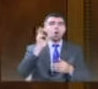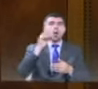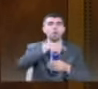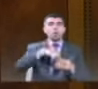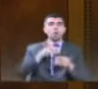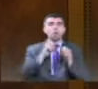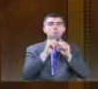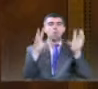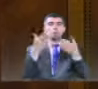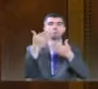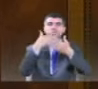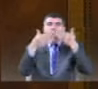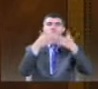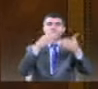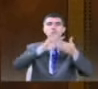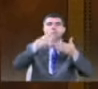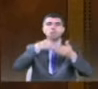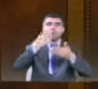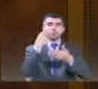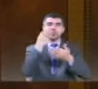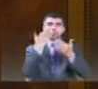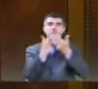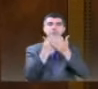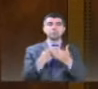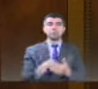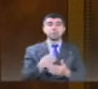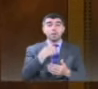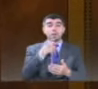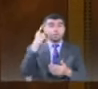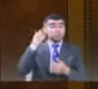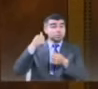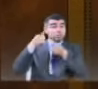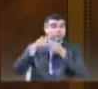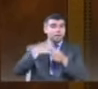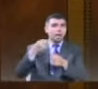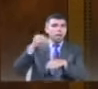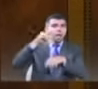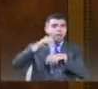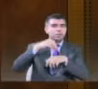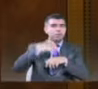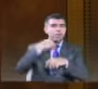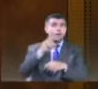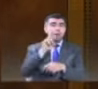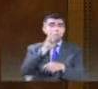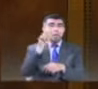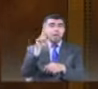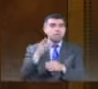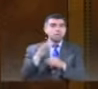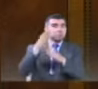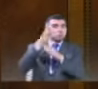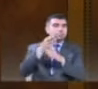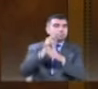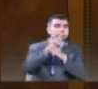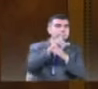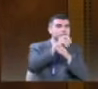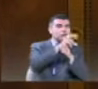لدى المنظمات الدولية، وفي هذا الإطار نذكر وأنتم أعلم الناس بهذا بالزيارات الملكية الناجحة بكل